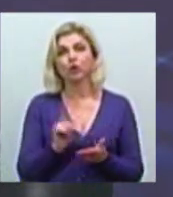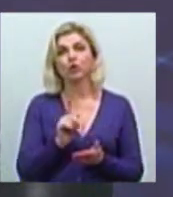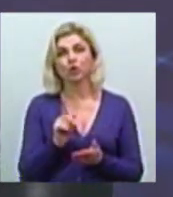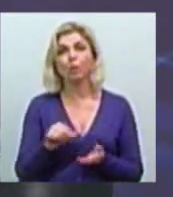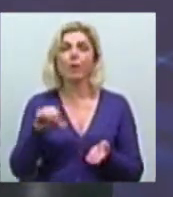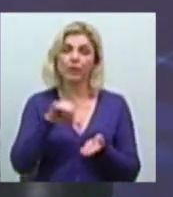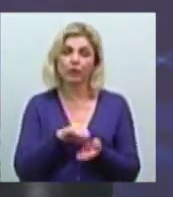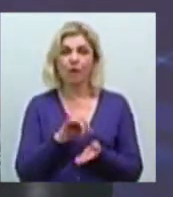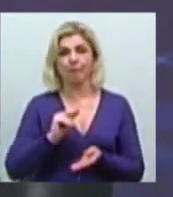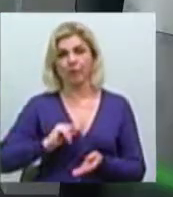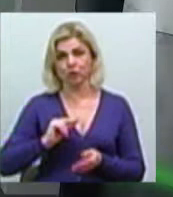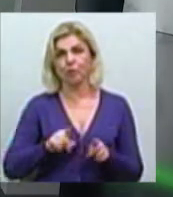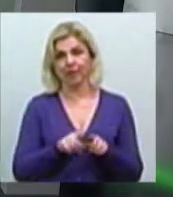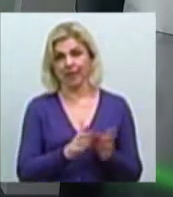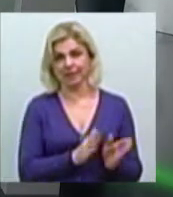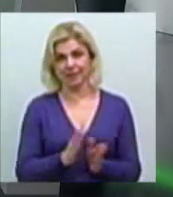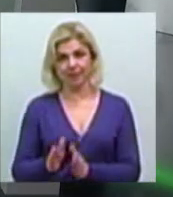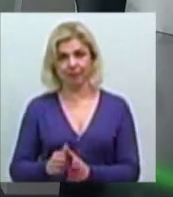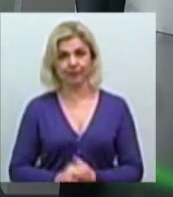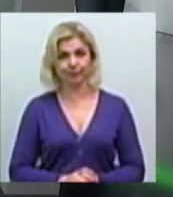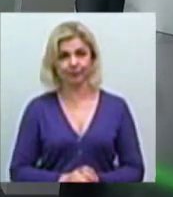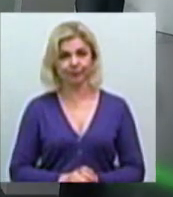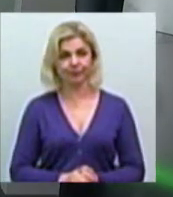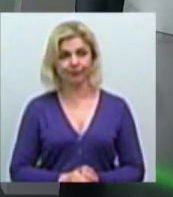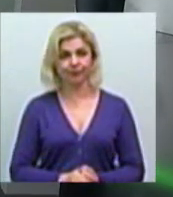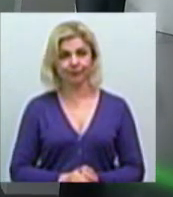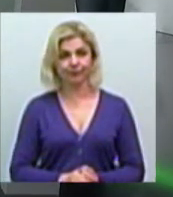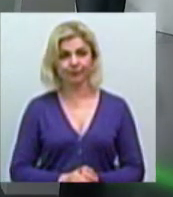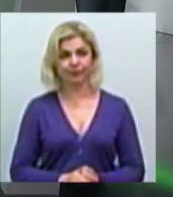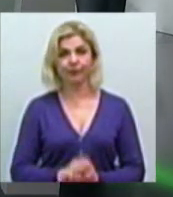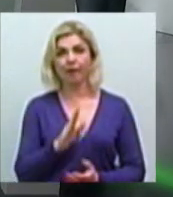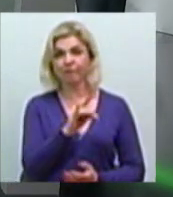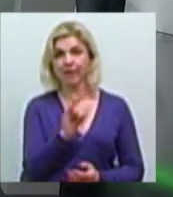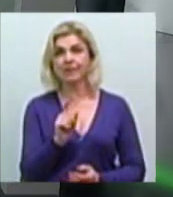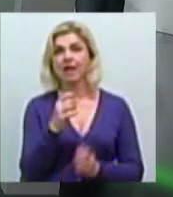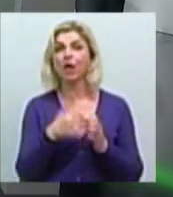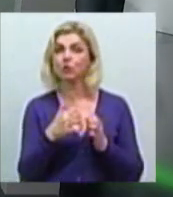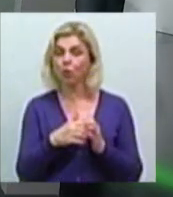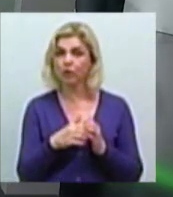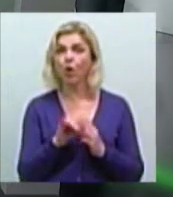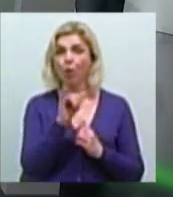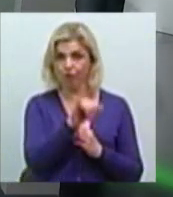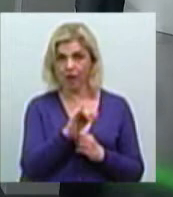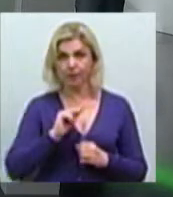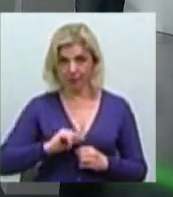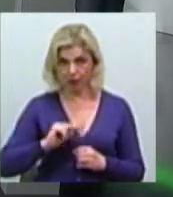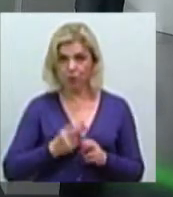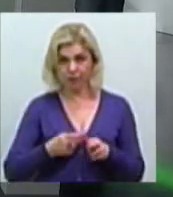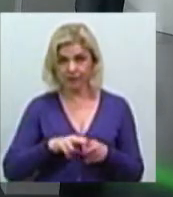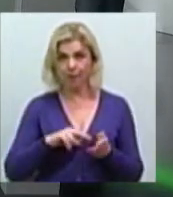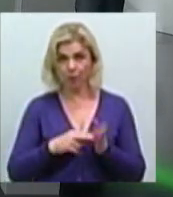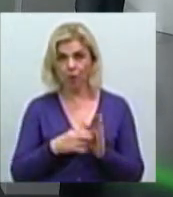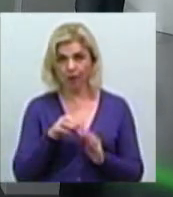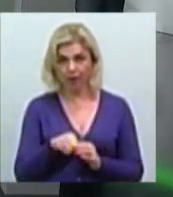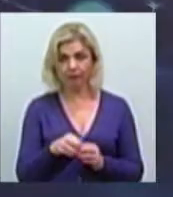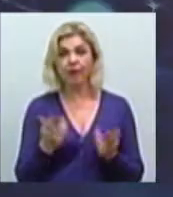підключатись і працювати в такій системі. Андрій, ви з Херсону. Так. Вас працює цей проєкт?